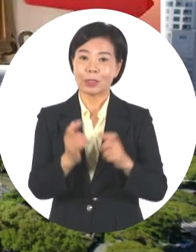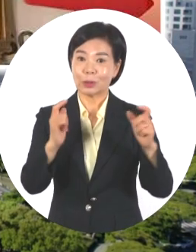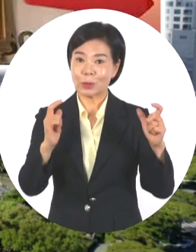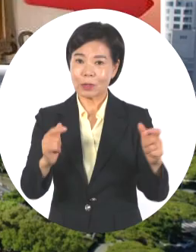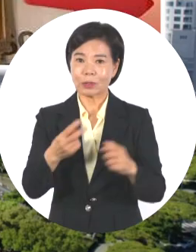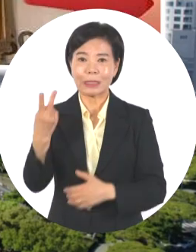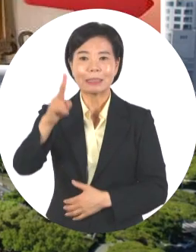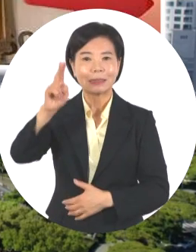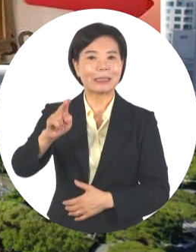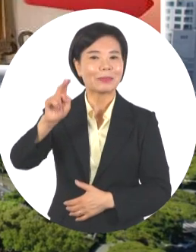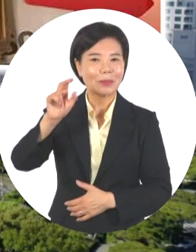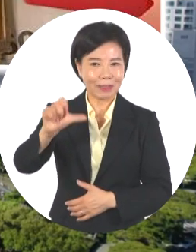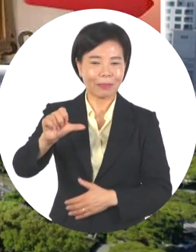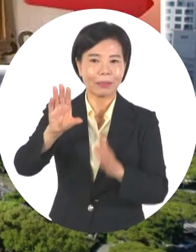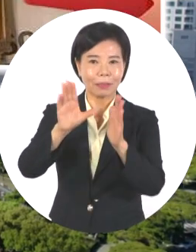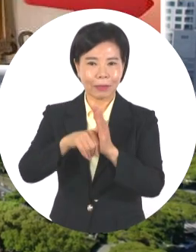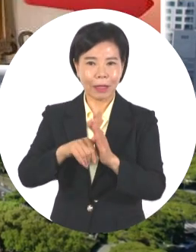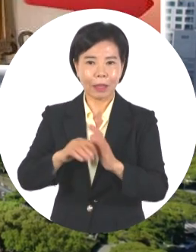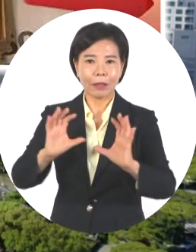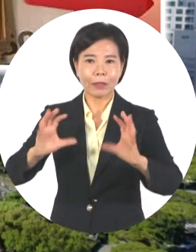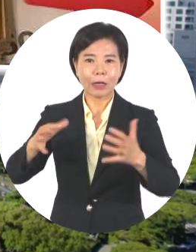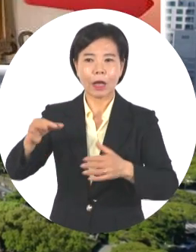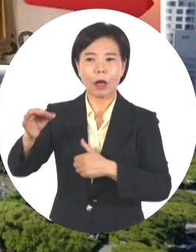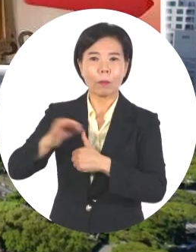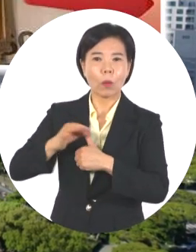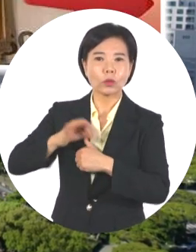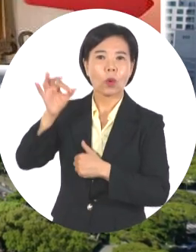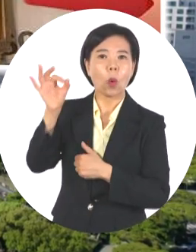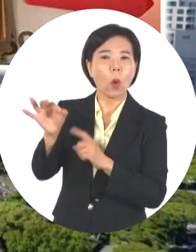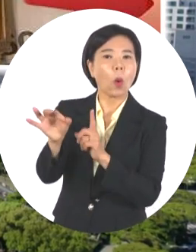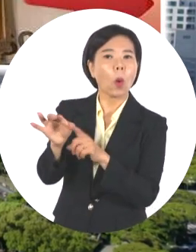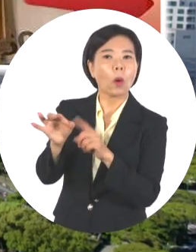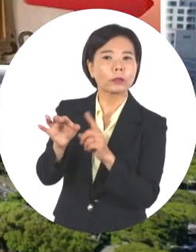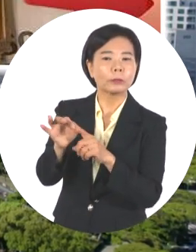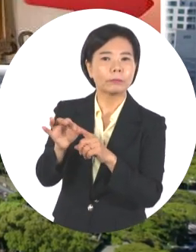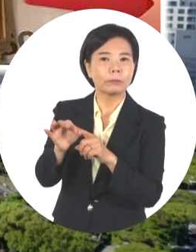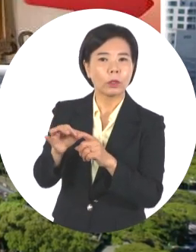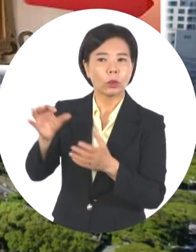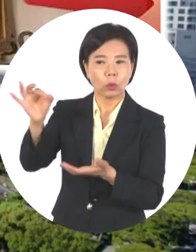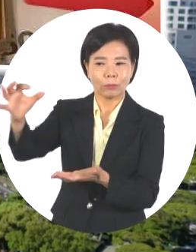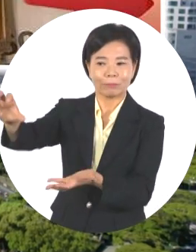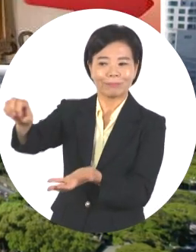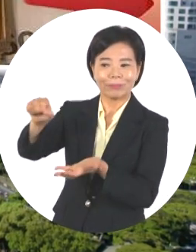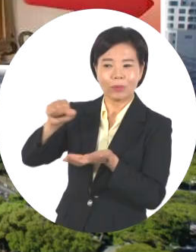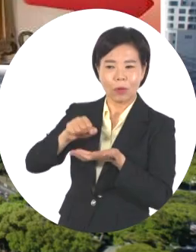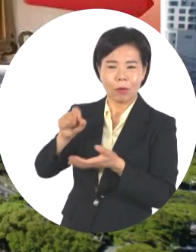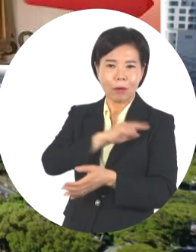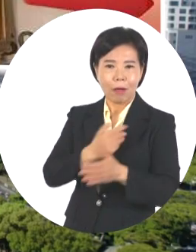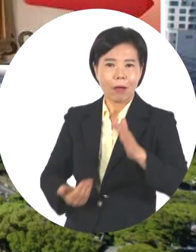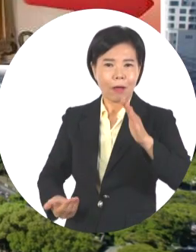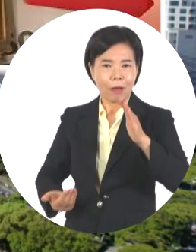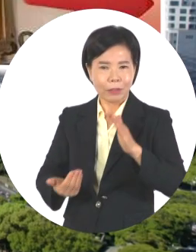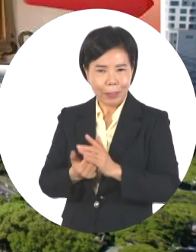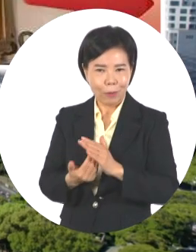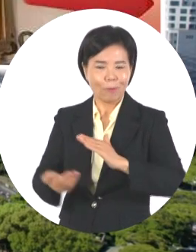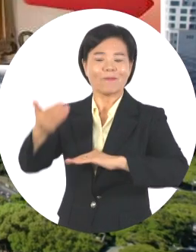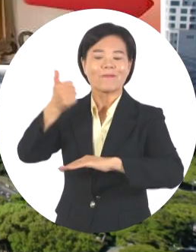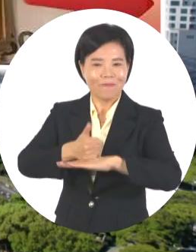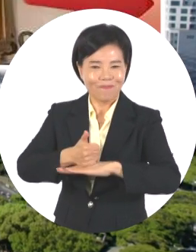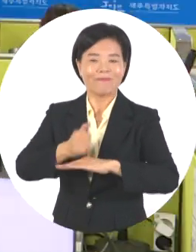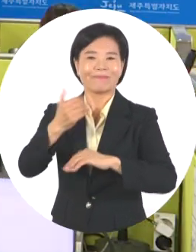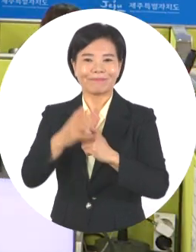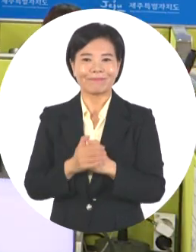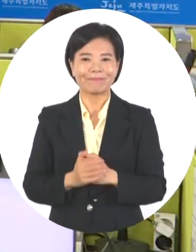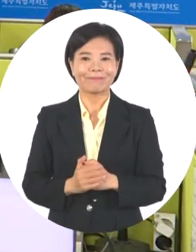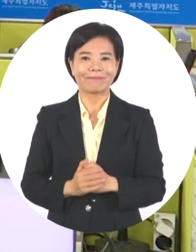제주도가 2025년도 국고보조금으로 총 2조 659억 원을 확보해 역대 최고 기록을 달성했습니다.